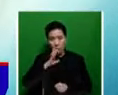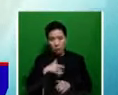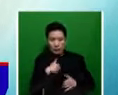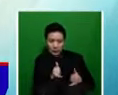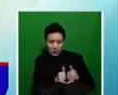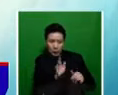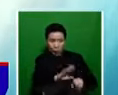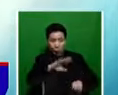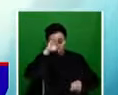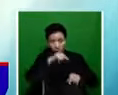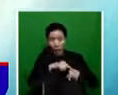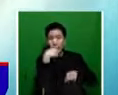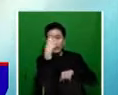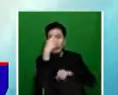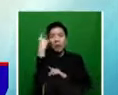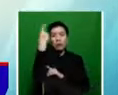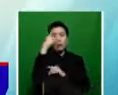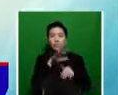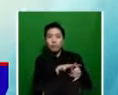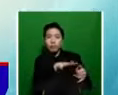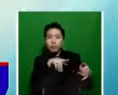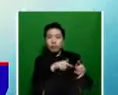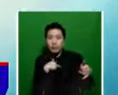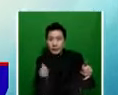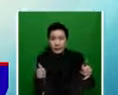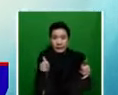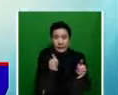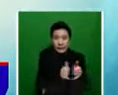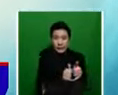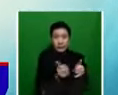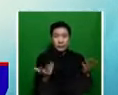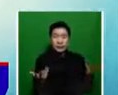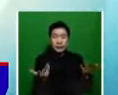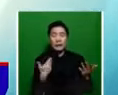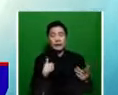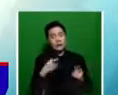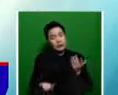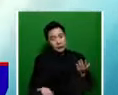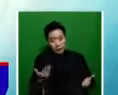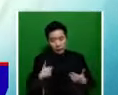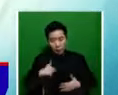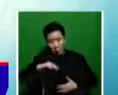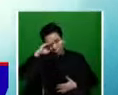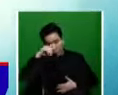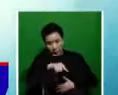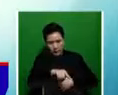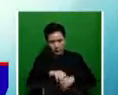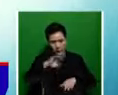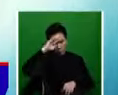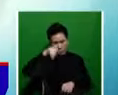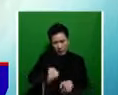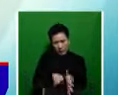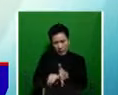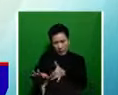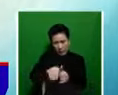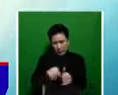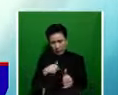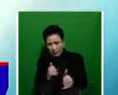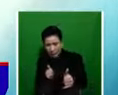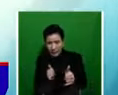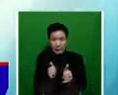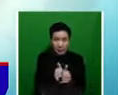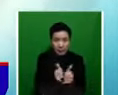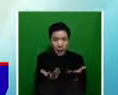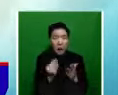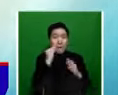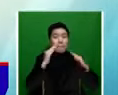ใกล้ชิดกับนักท่องเที่ยวต่างชาติหรือเปล่ามีประวัติใกล้ชิดหรือสัมผัสกับผู้ป่วยหรือเปล่ามีผู้อยู่อาศัยร่ว